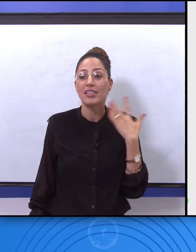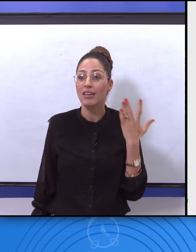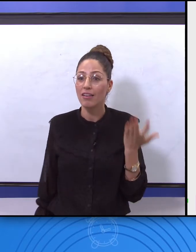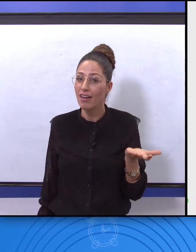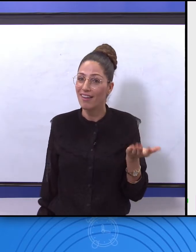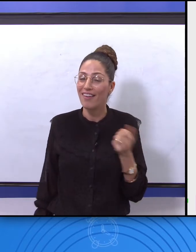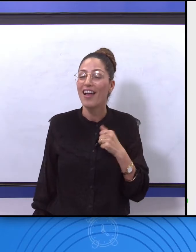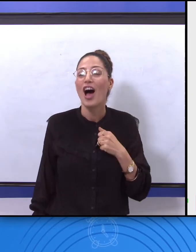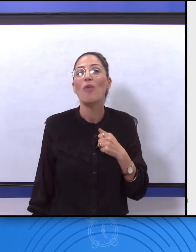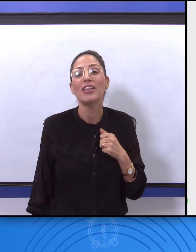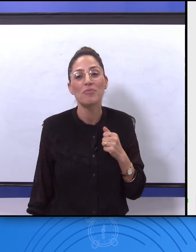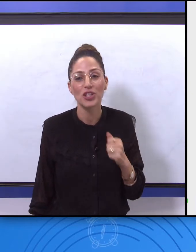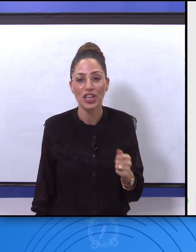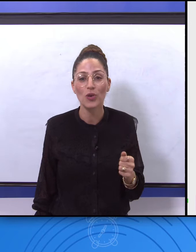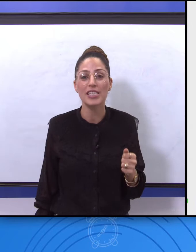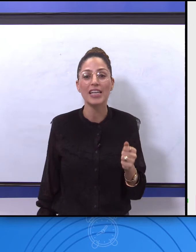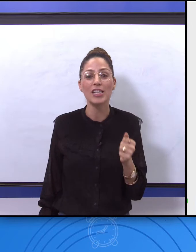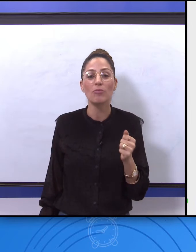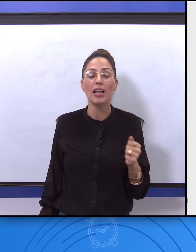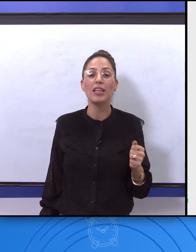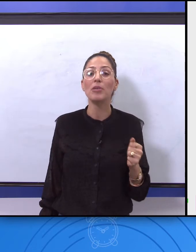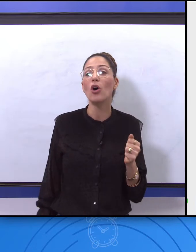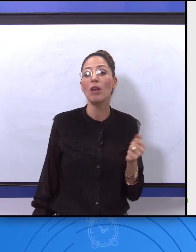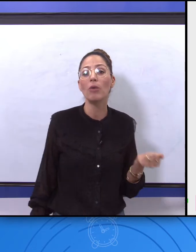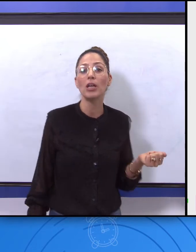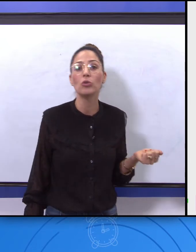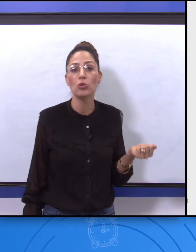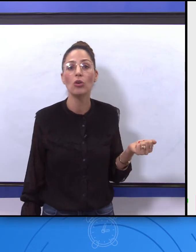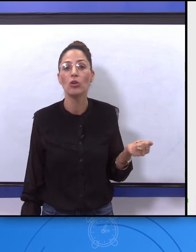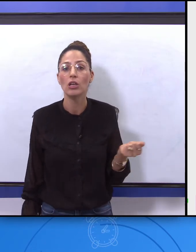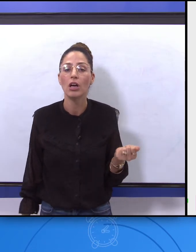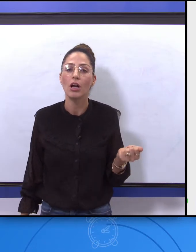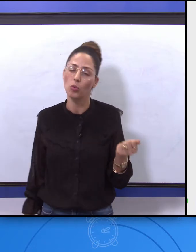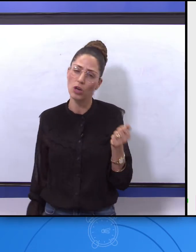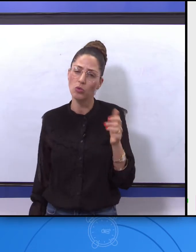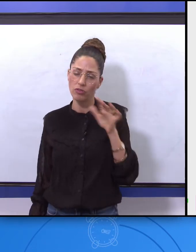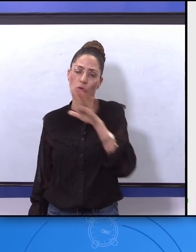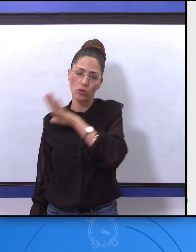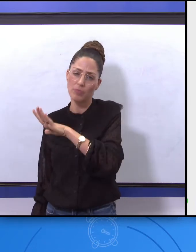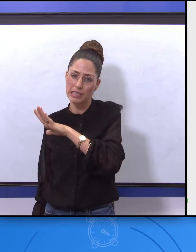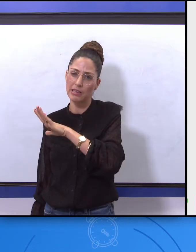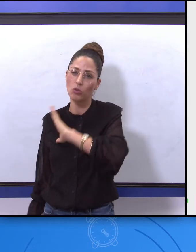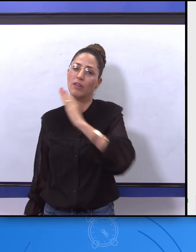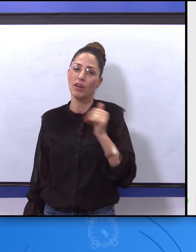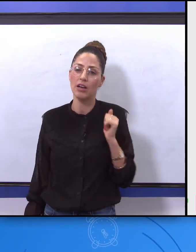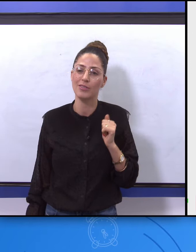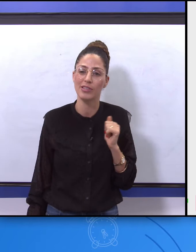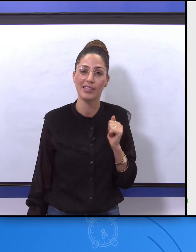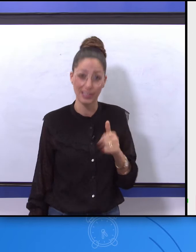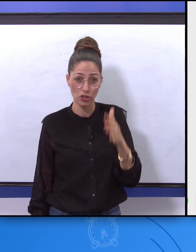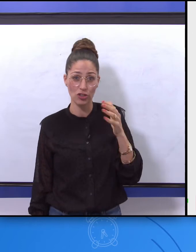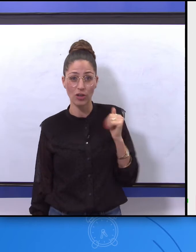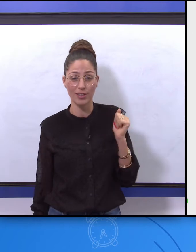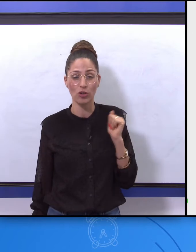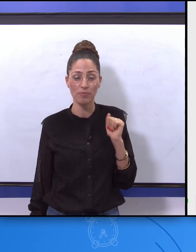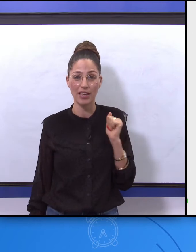התמר, סליחה, האומן תמיר שר גוזר צילומי ילדים מתוך אלבום ילדותו. אולי הוא אפילו קודם מנציח אותם ורק אז עושה